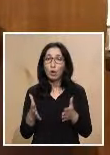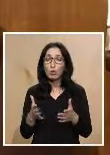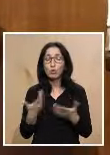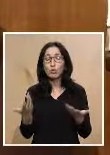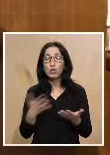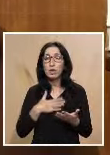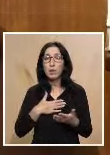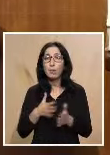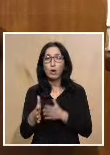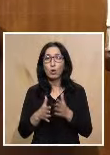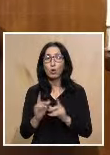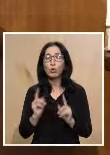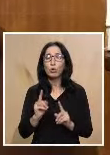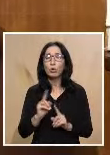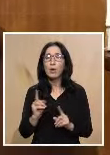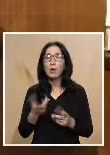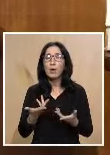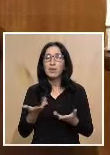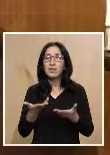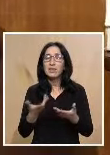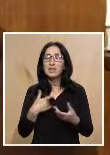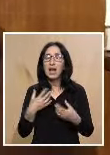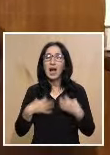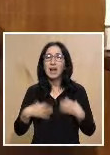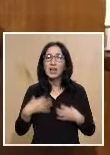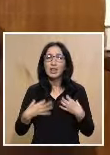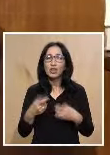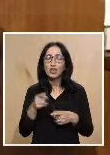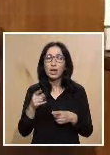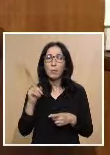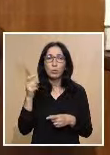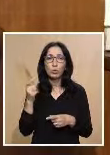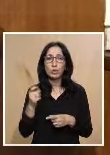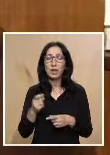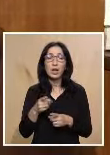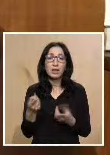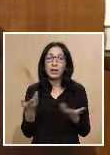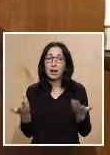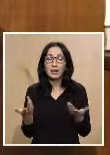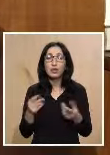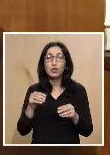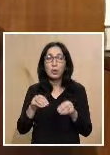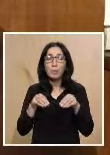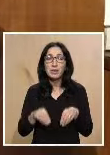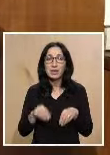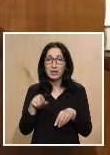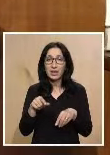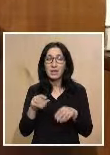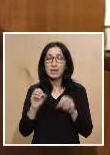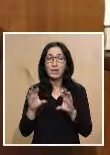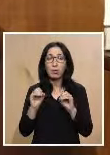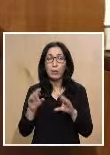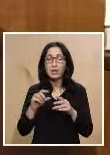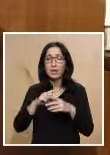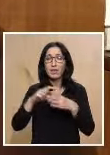Лошото е, че има хора, които имат непоносимост към глутен, които не са толкова много, но така или иначе за това присъства тая информация